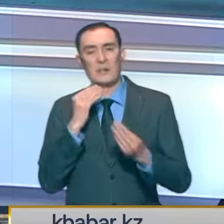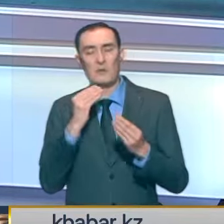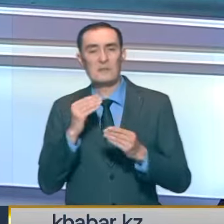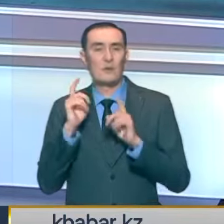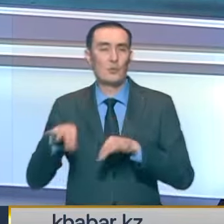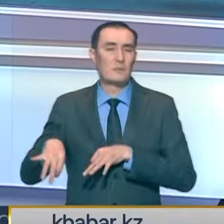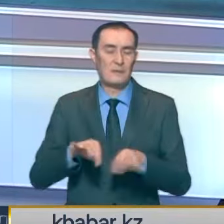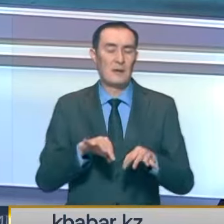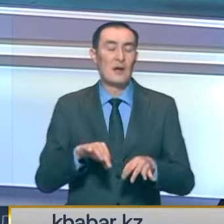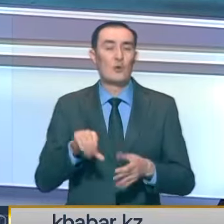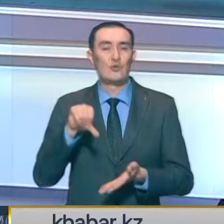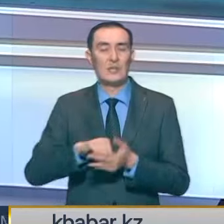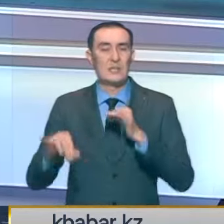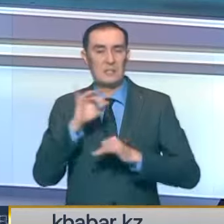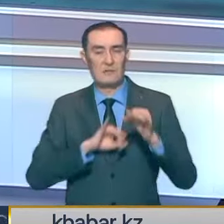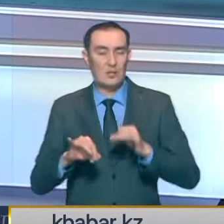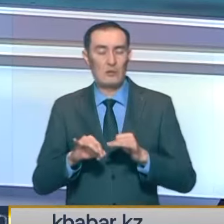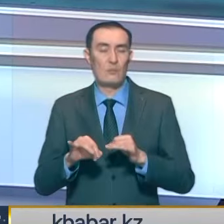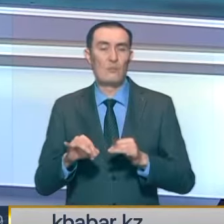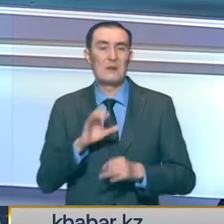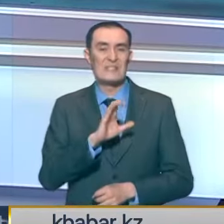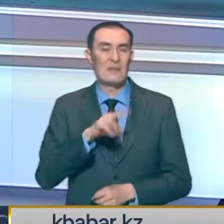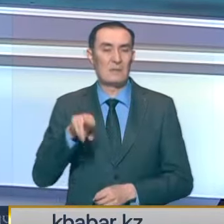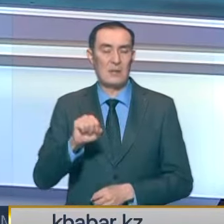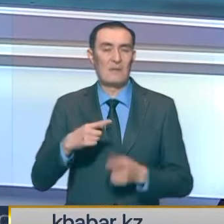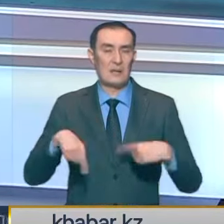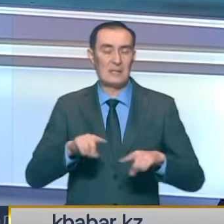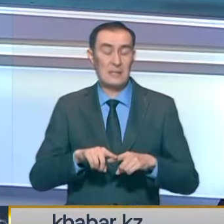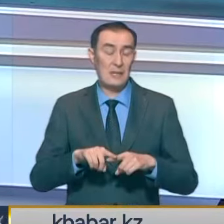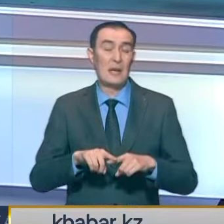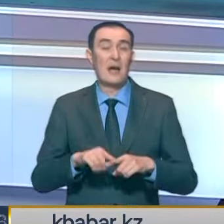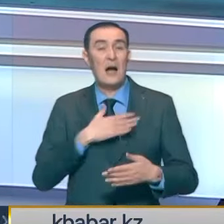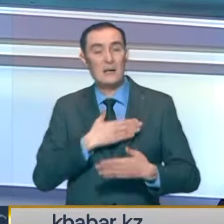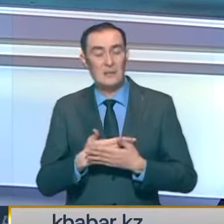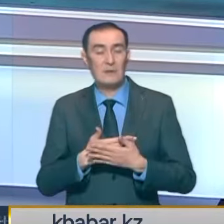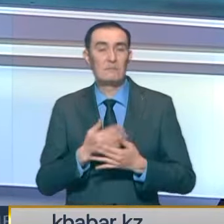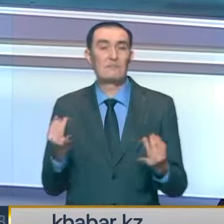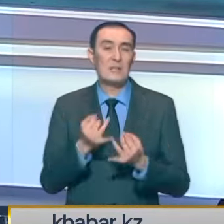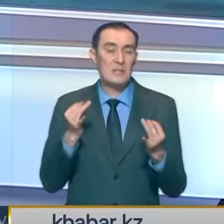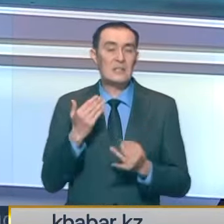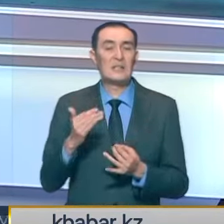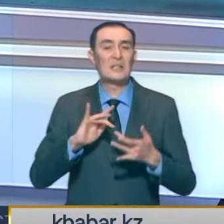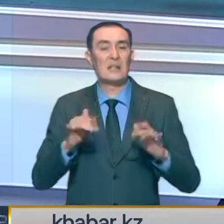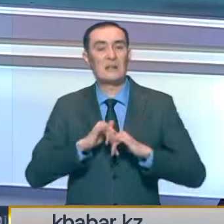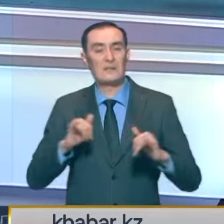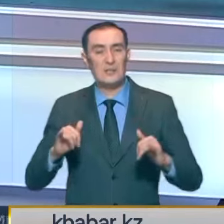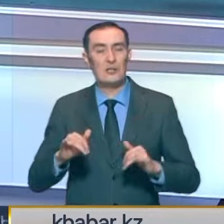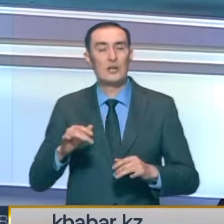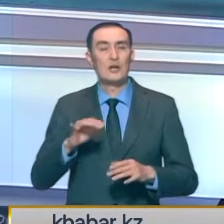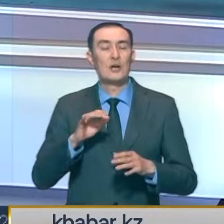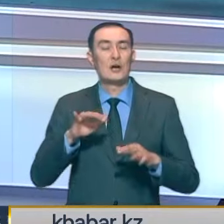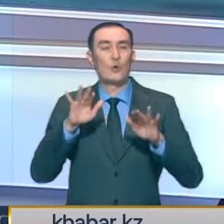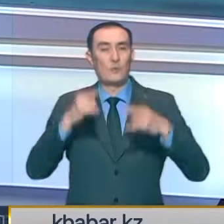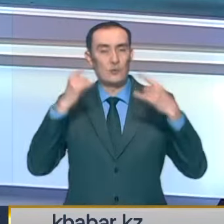и логистики, участники совещания по взаимодействию и мерам доверия в Азии активно проявляют интерес к цифровизации и